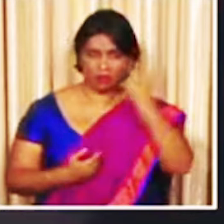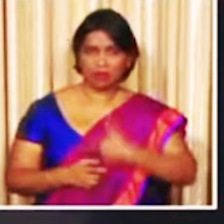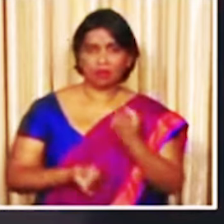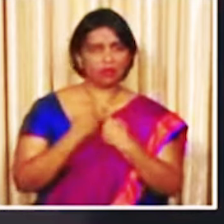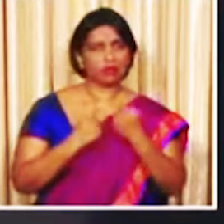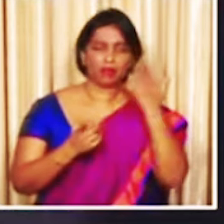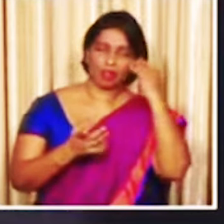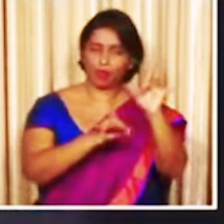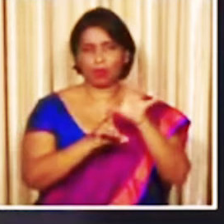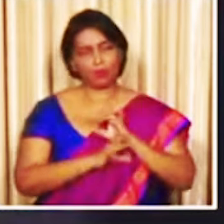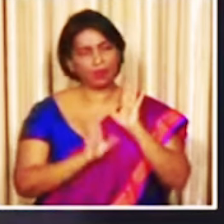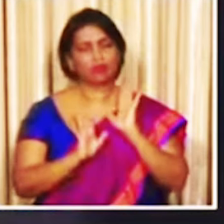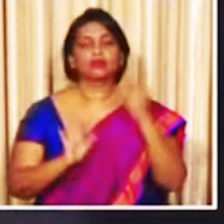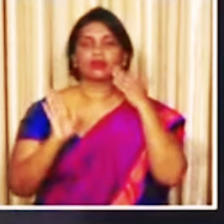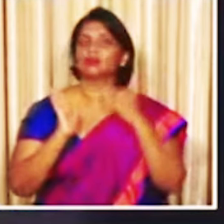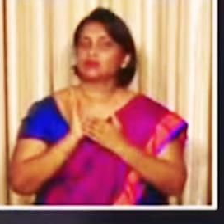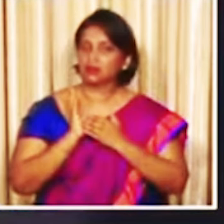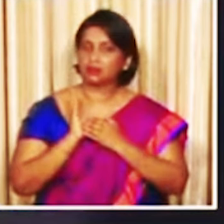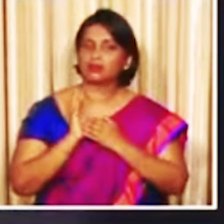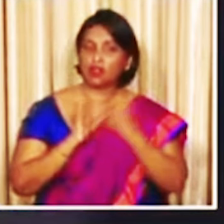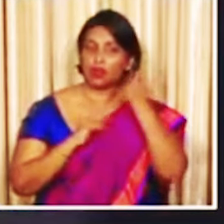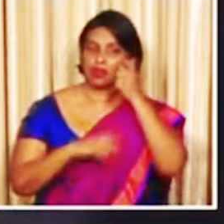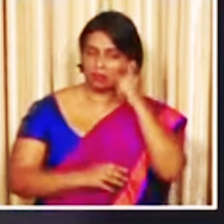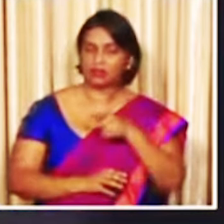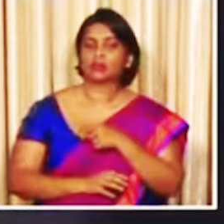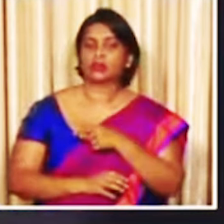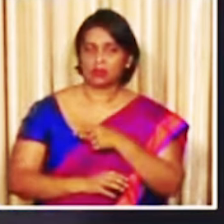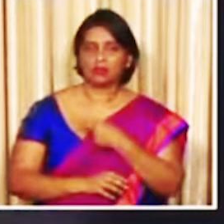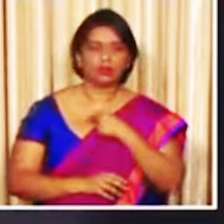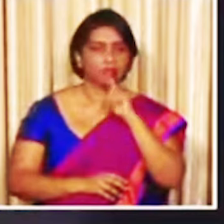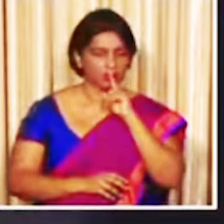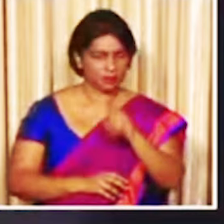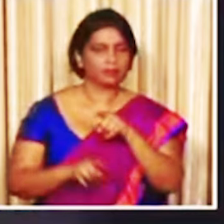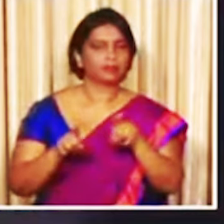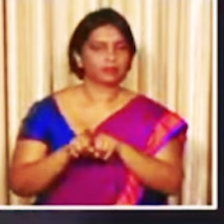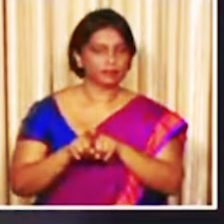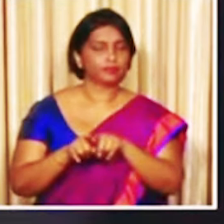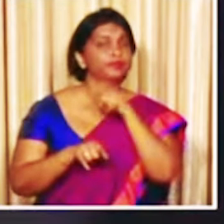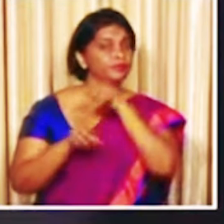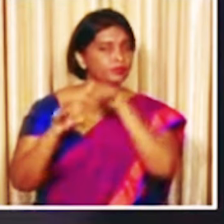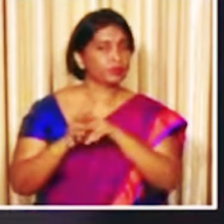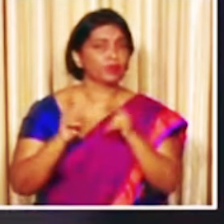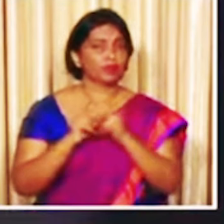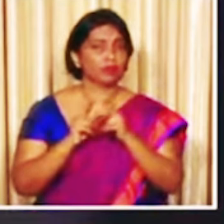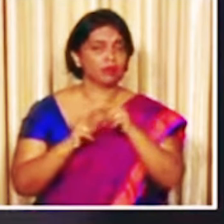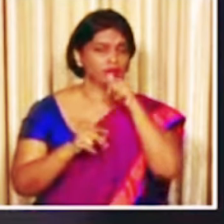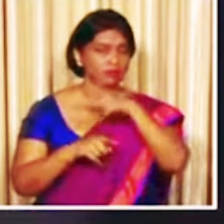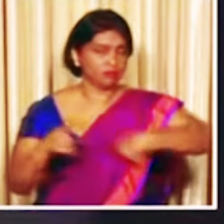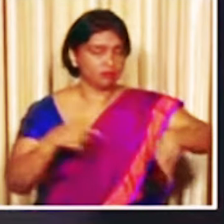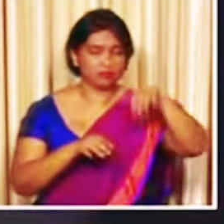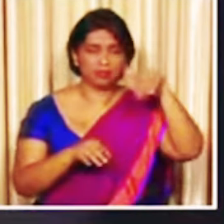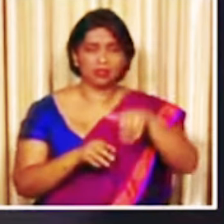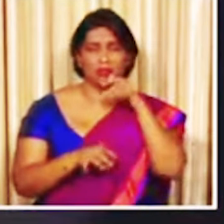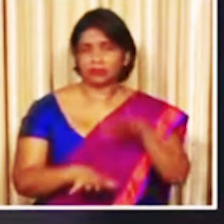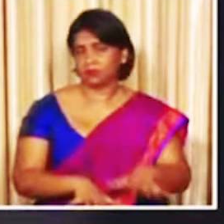වෙන්න පුළුවන්. ඒ නිසා ඒ පිළිබඳවත් ඔබතුමා හොයලා බලන්න කියලා මම යෝජනා කරනවා. ඊළඟට ඒක ඇතුලේ වැසිකිලි වලවල් වල